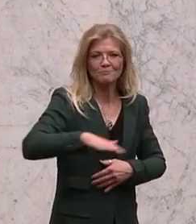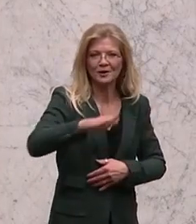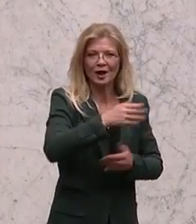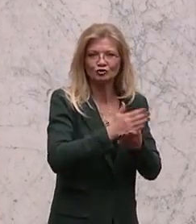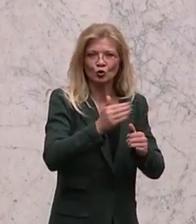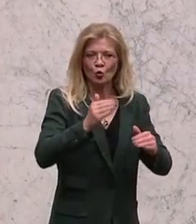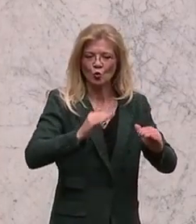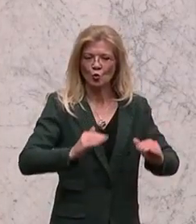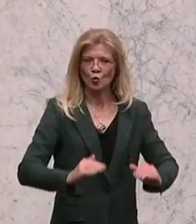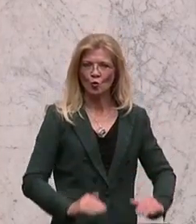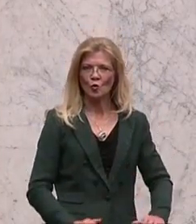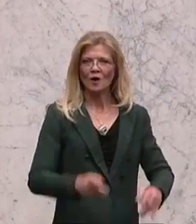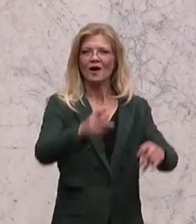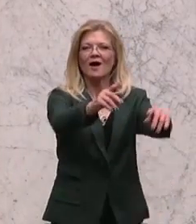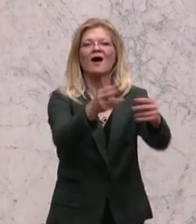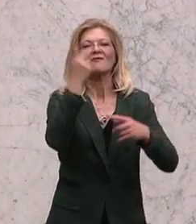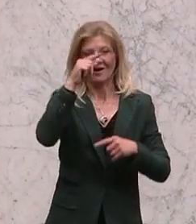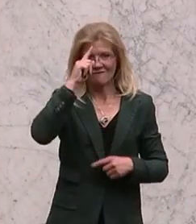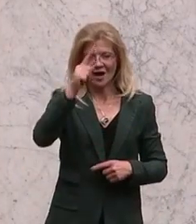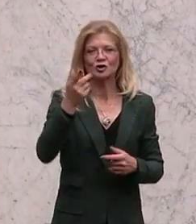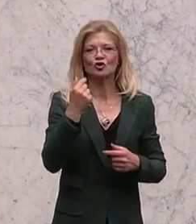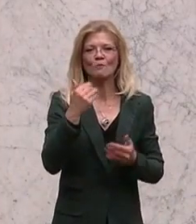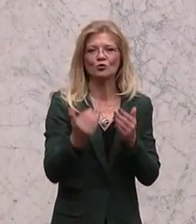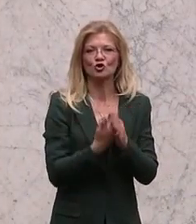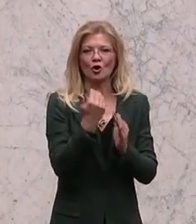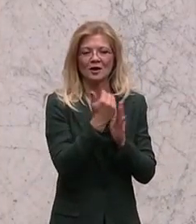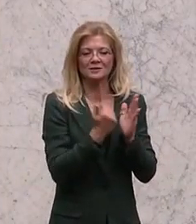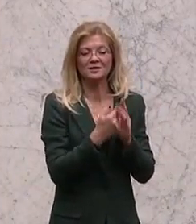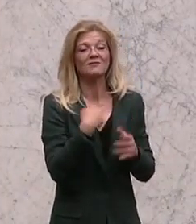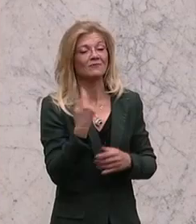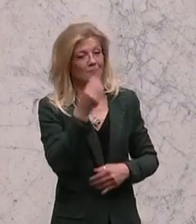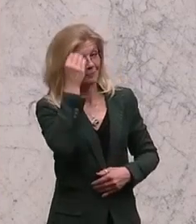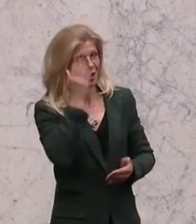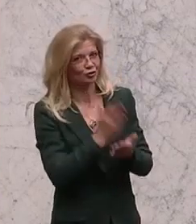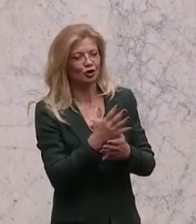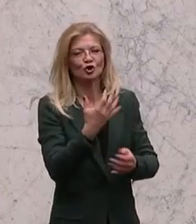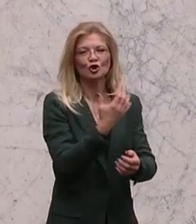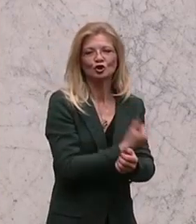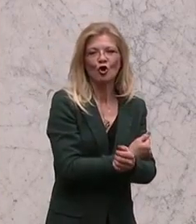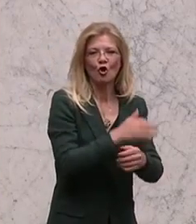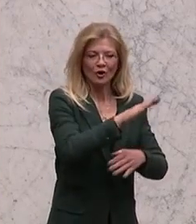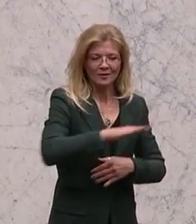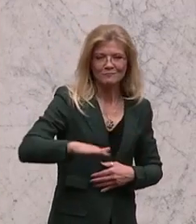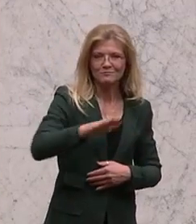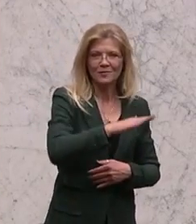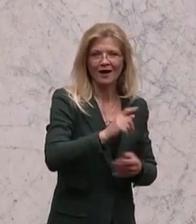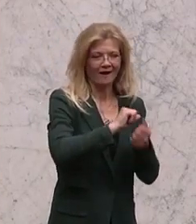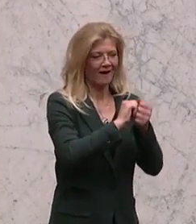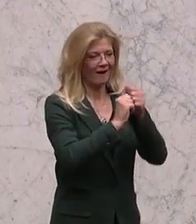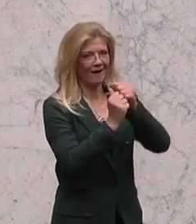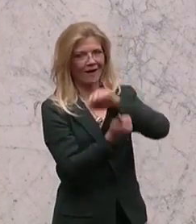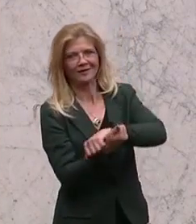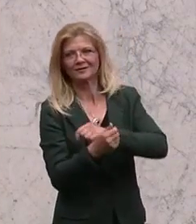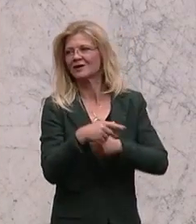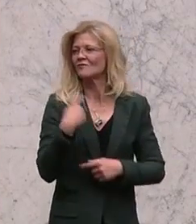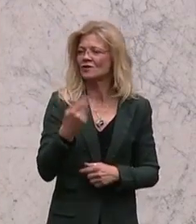merken, dass sich die Drogenszene ändert und wir reagieren damit vollkommen richtig, Herr Kollege. Vollkommen richtig. Das